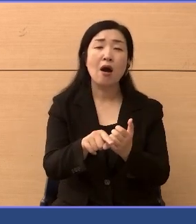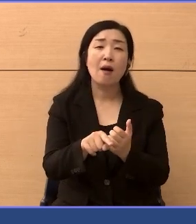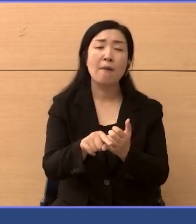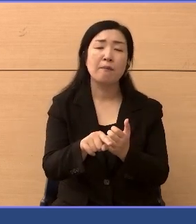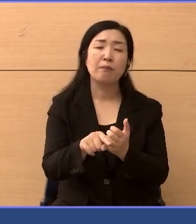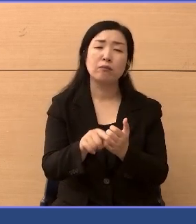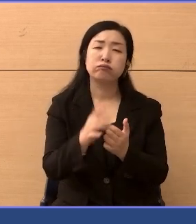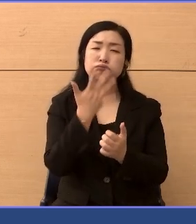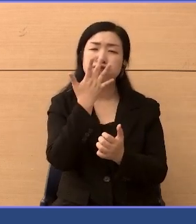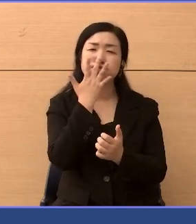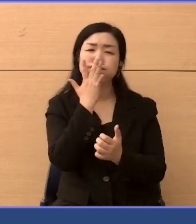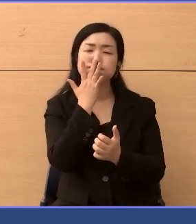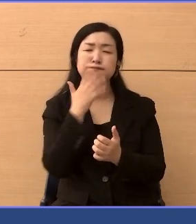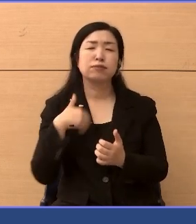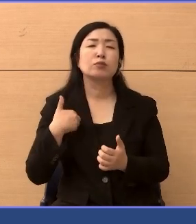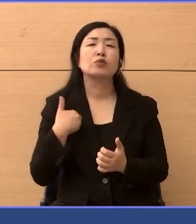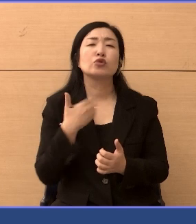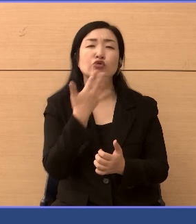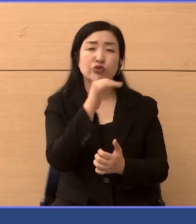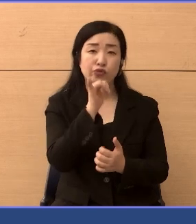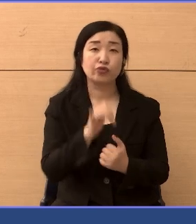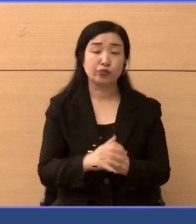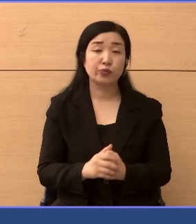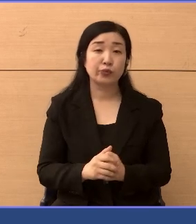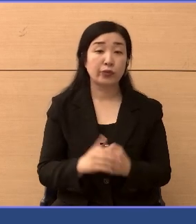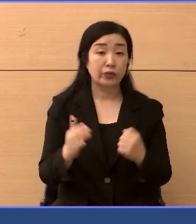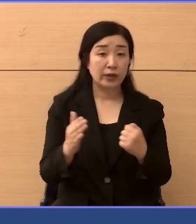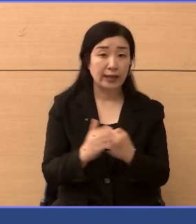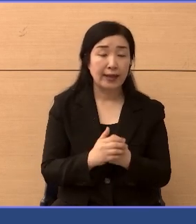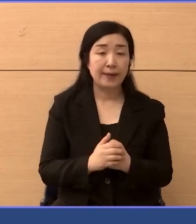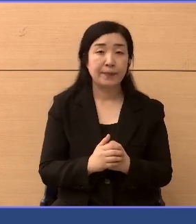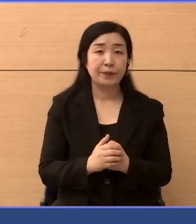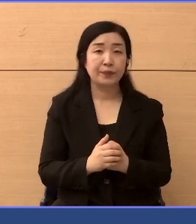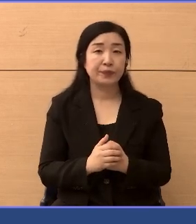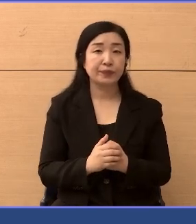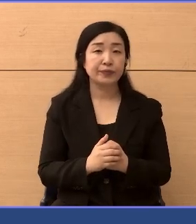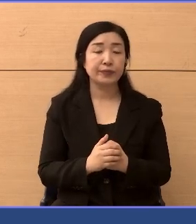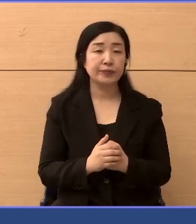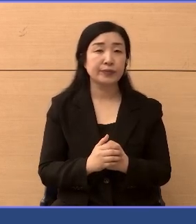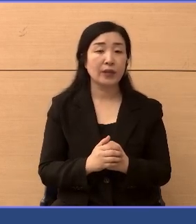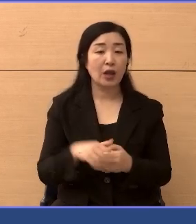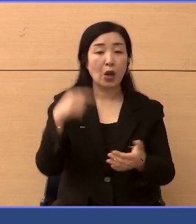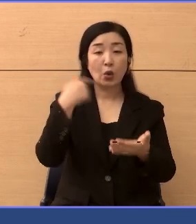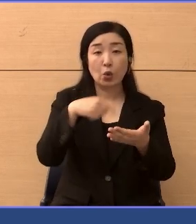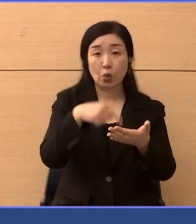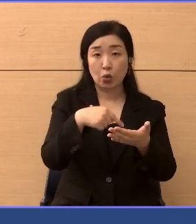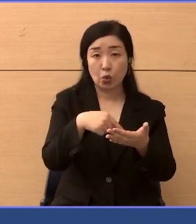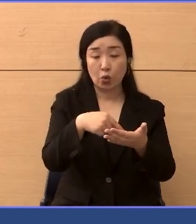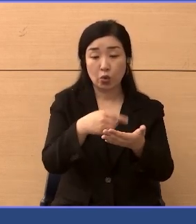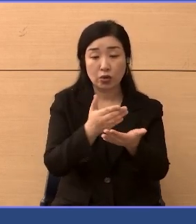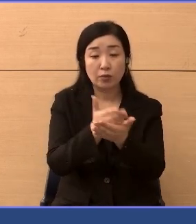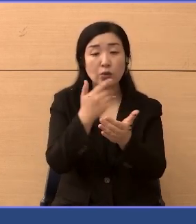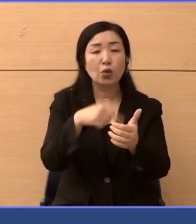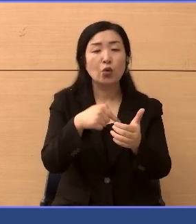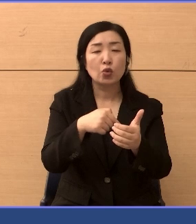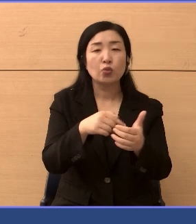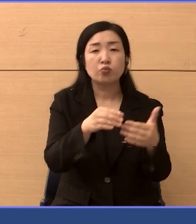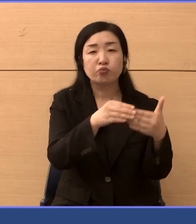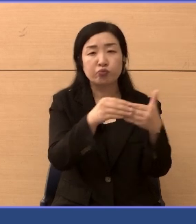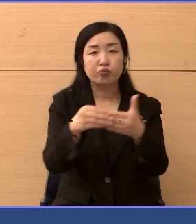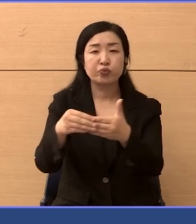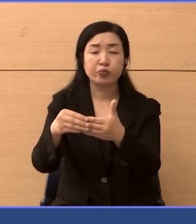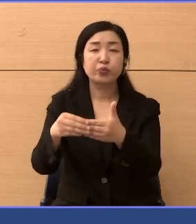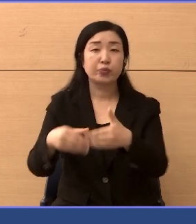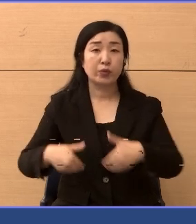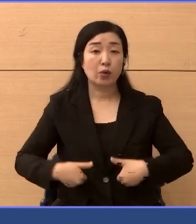that I 모르는 mean 경우가 있습니다. turning 그렇기 up 때문에 somewhere 이런 on 시기에 time, being willing to 프리보케이셔널 work hard, 교육을 하는 것이 괜찮을 수가 having good